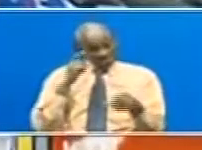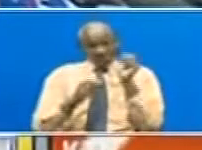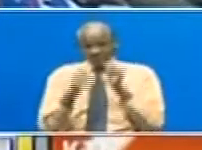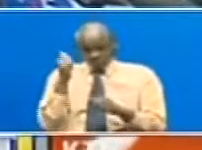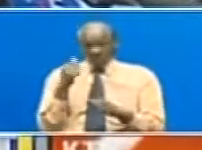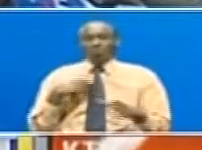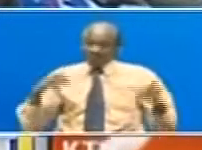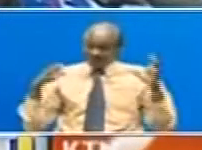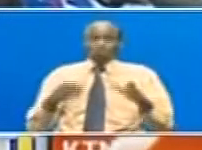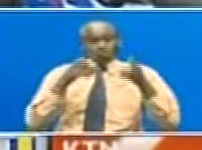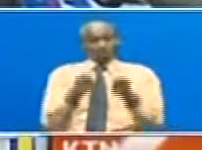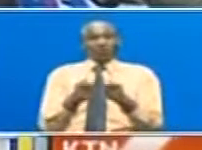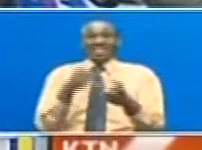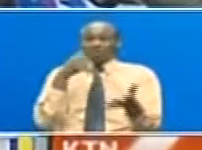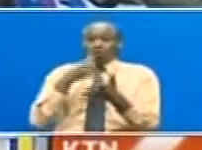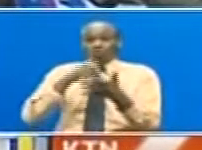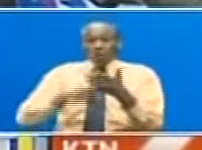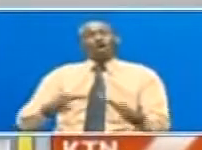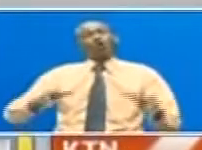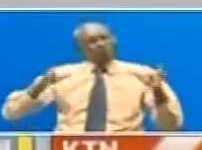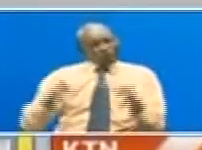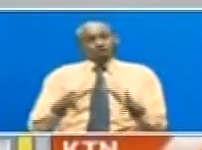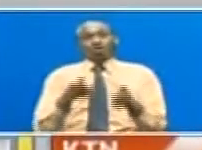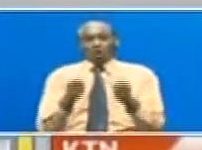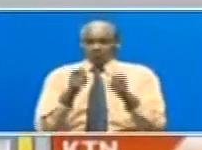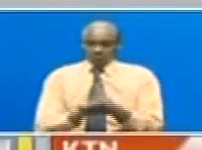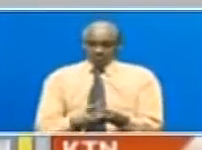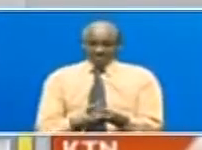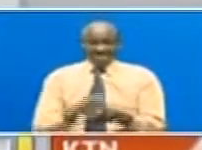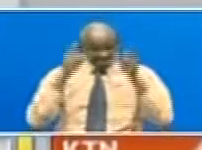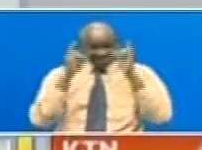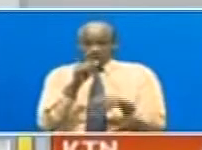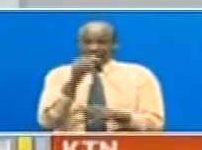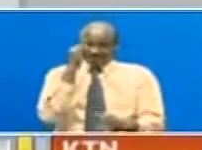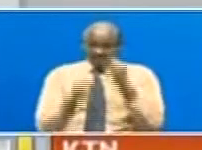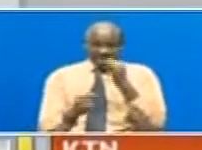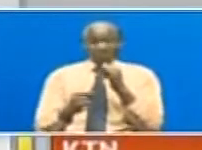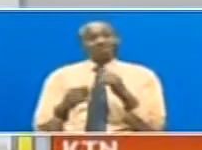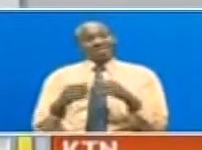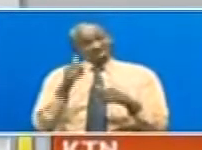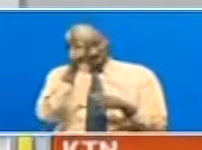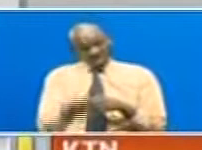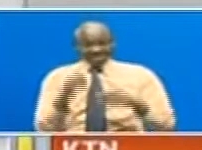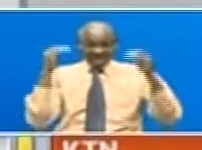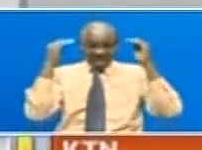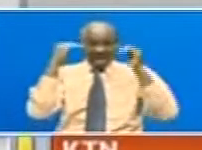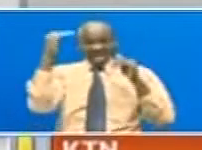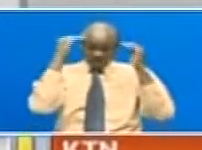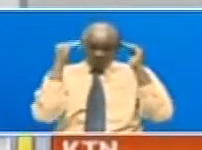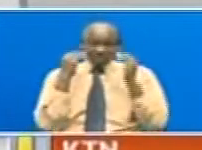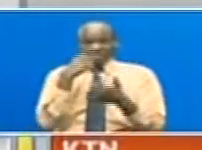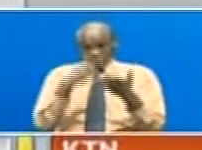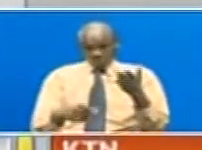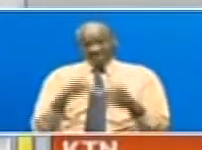off, including forceful switch off. Kwenye uamuzi wao wa mwisho, majaji wa mahakama ya juu wameamrisha mamlaka